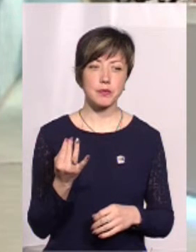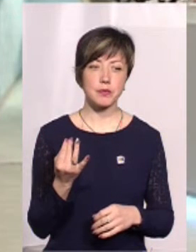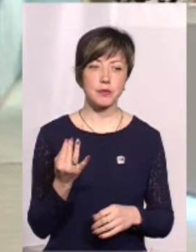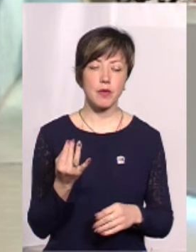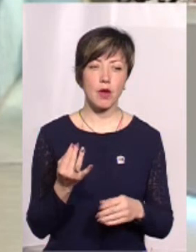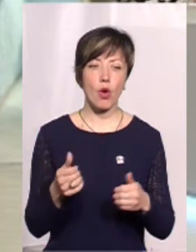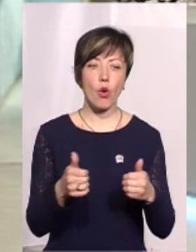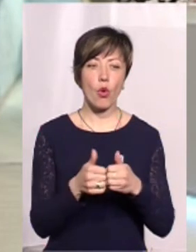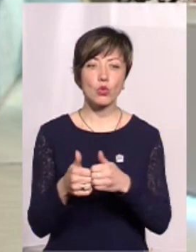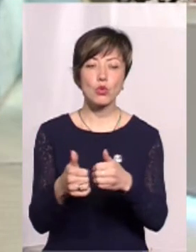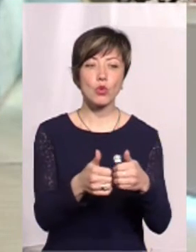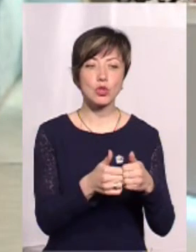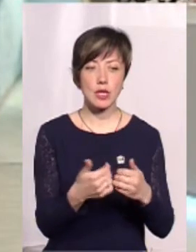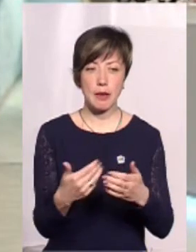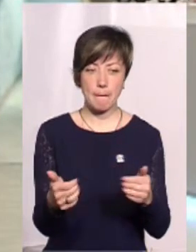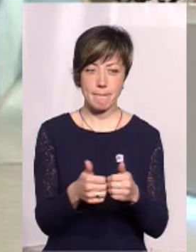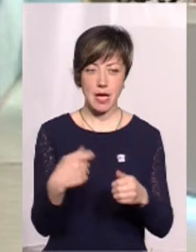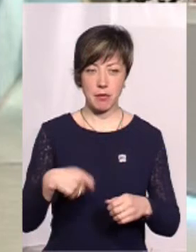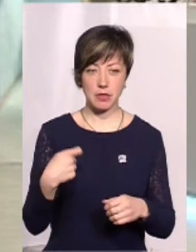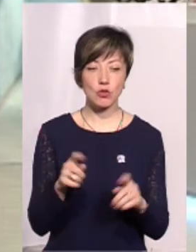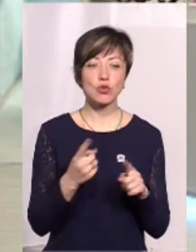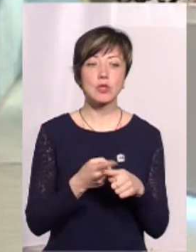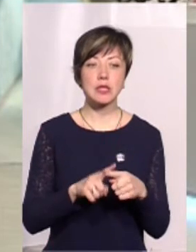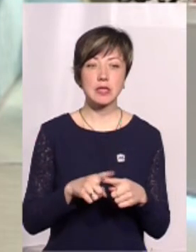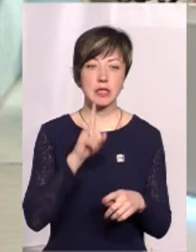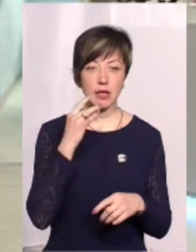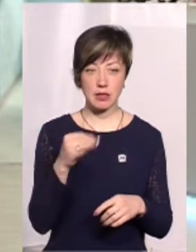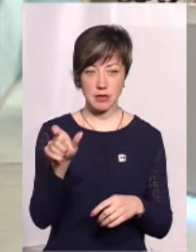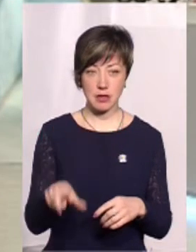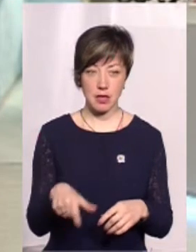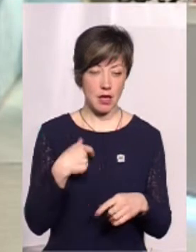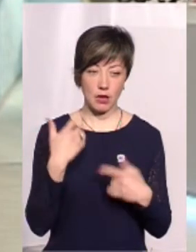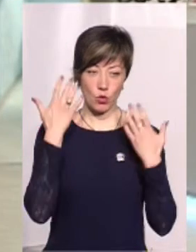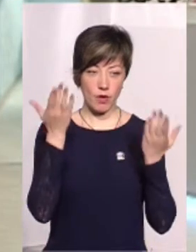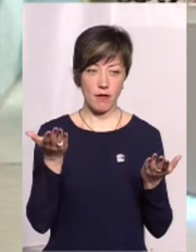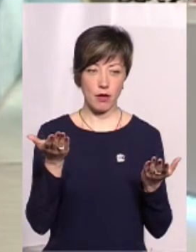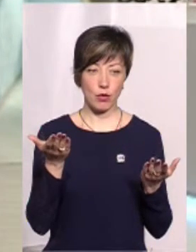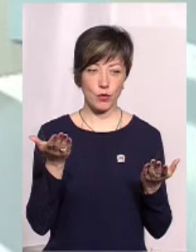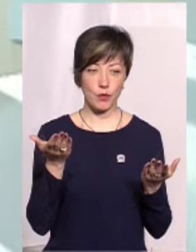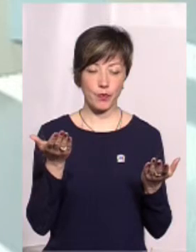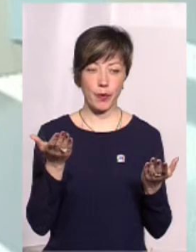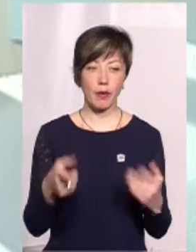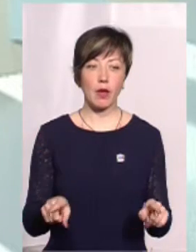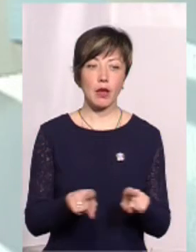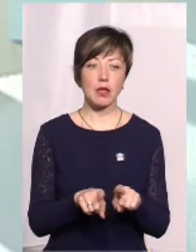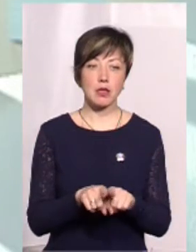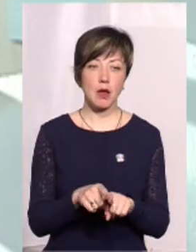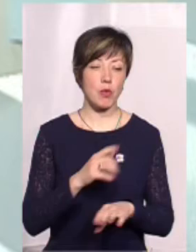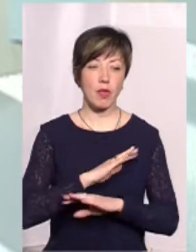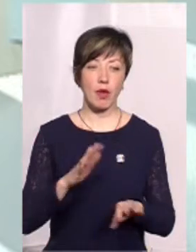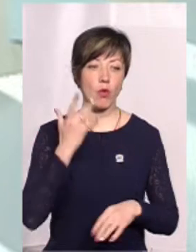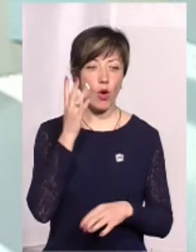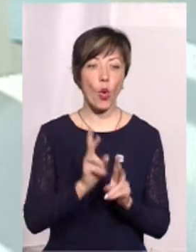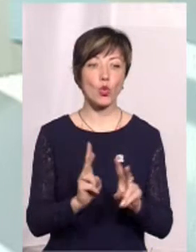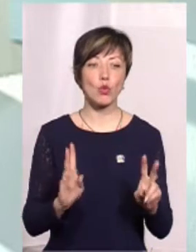цікавить оточення. Тому що собою уявляє пан Зеленський, я, наприклад, не уявляю. Так само, як не уявляю,